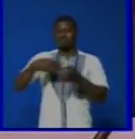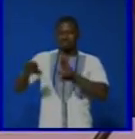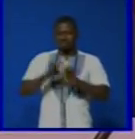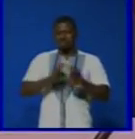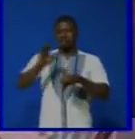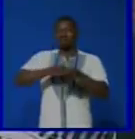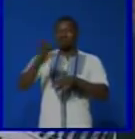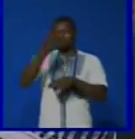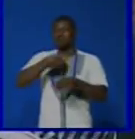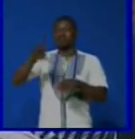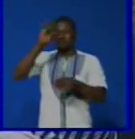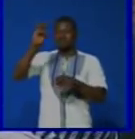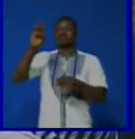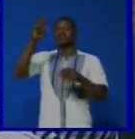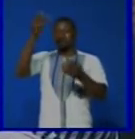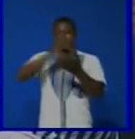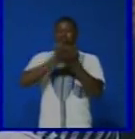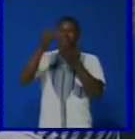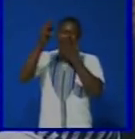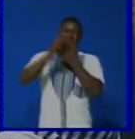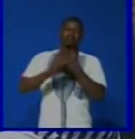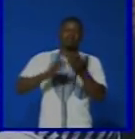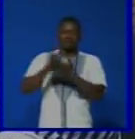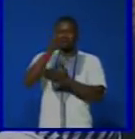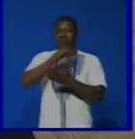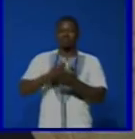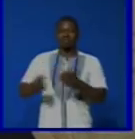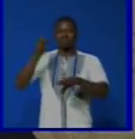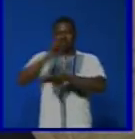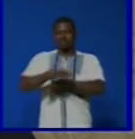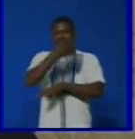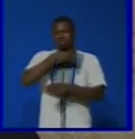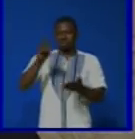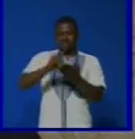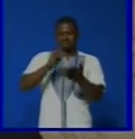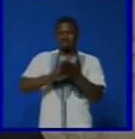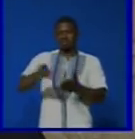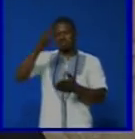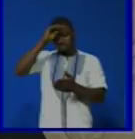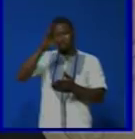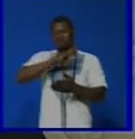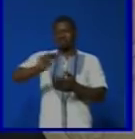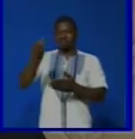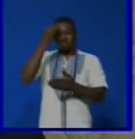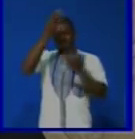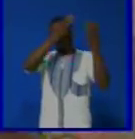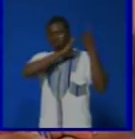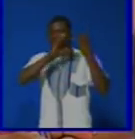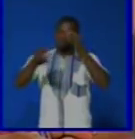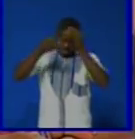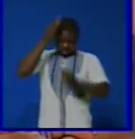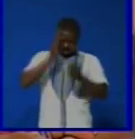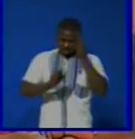mai dernier par le Conseil des droits humains. Et pour faciliter leur mise en œuvre, le ministère en charge de la justice et des droits